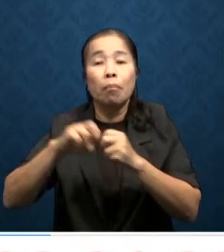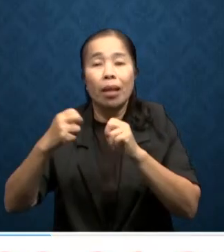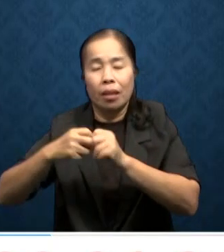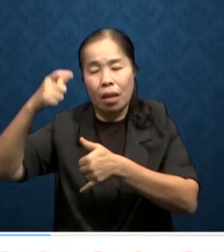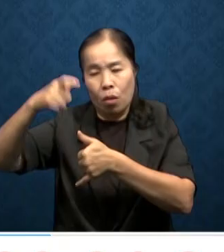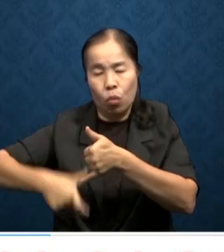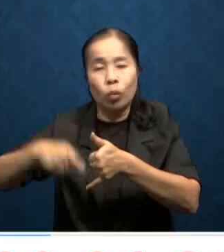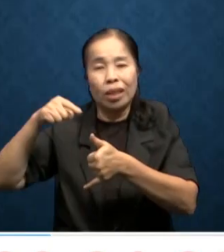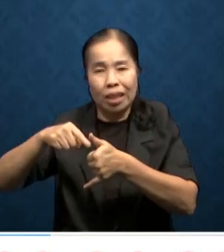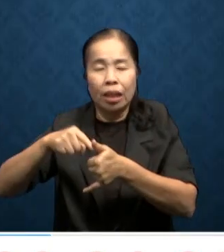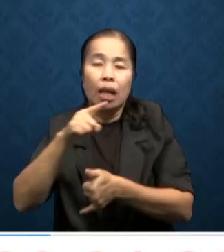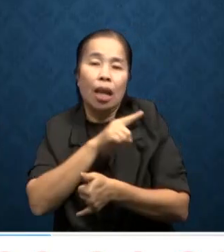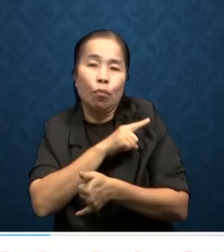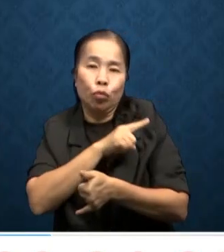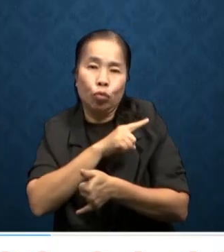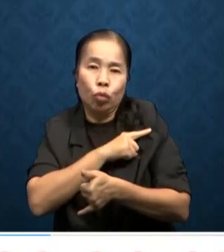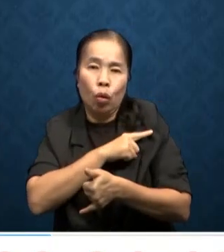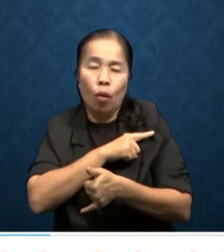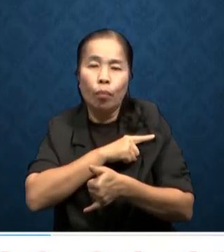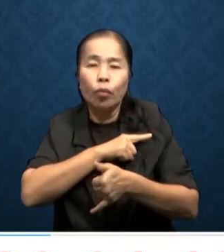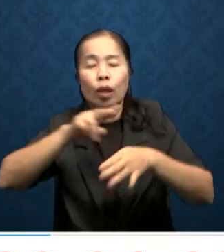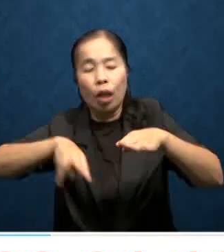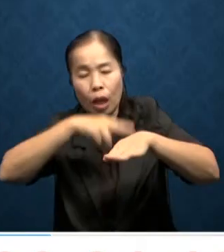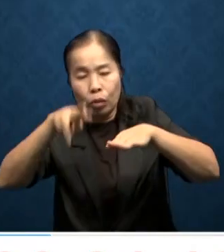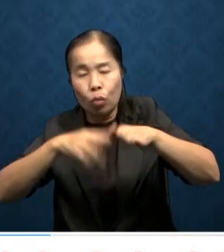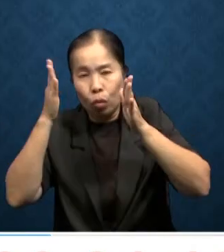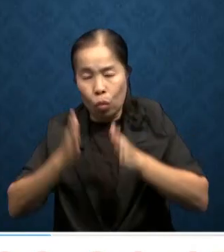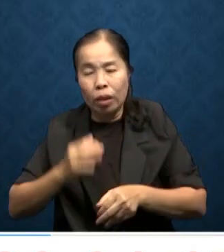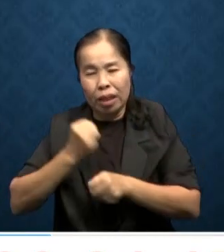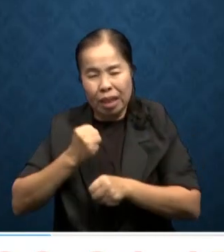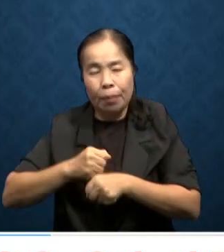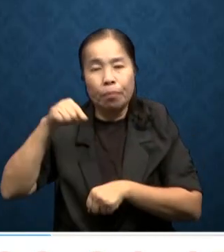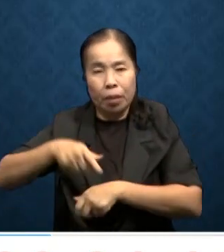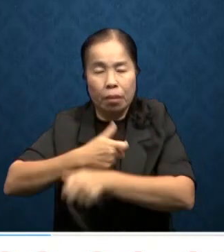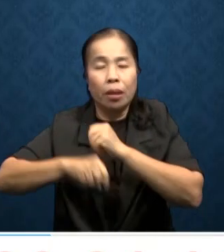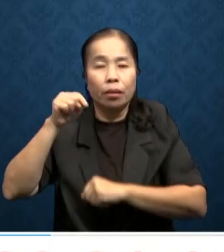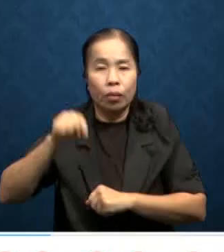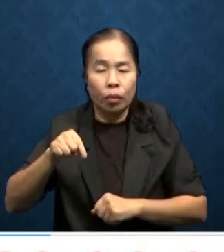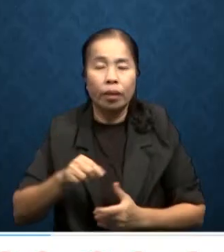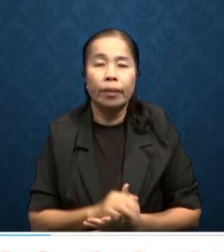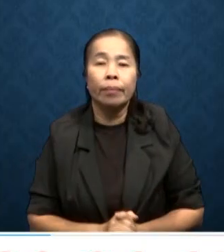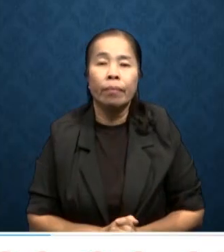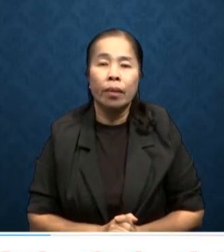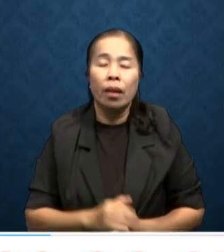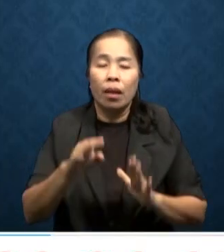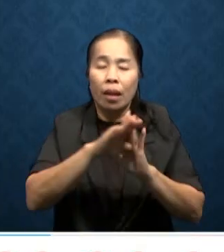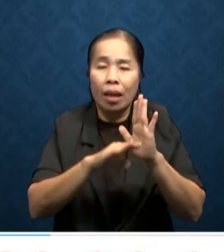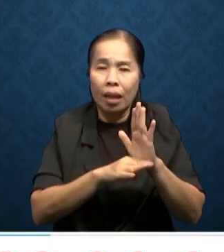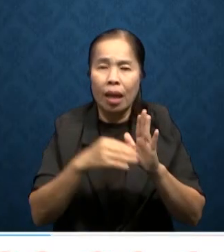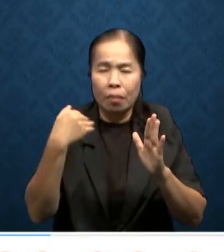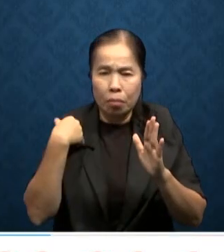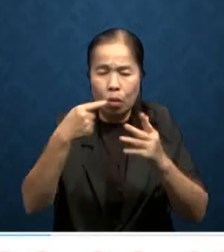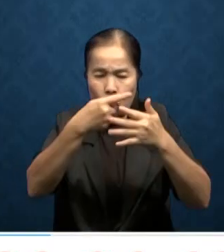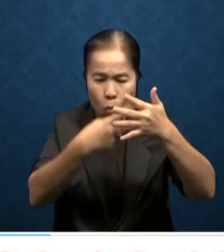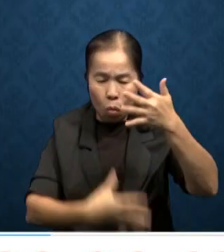ผู้ที่มีหน้าที่ต้องปฏิบัติให้มีการตรวจเป็นไปตามระเบียบซึ่งรายการที่ต้องตรวจกำหนดไว้รวมแล้ว